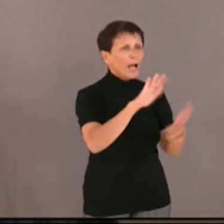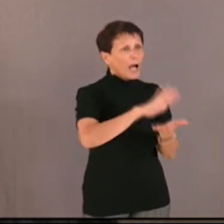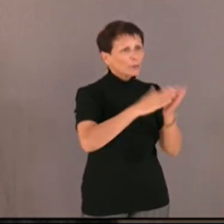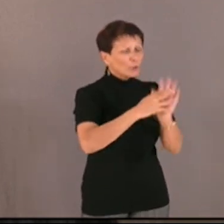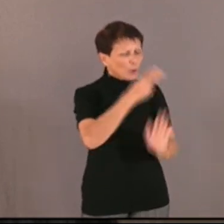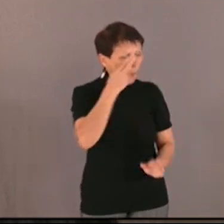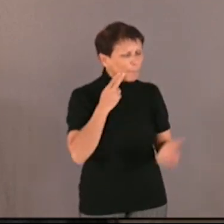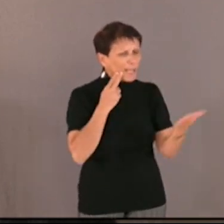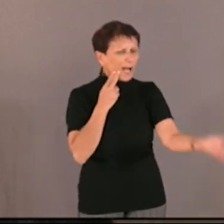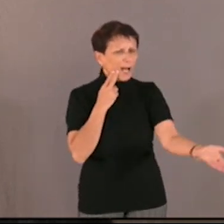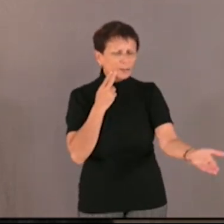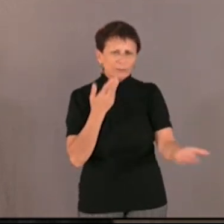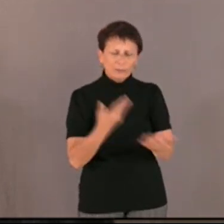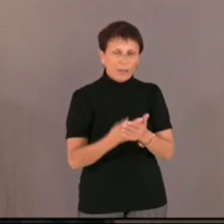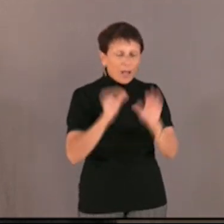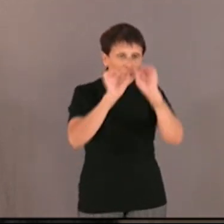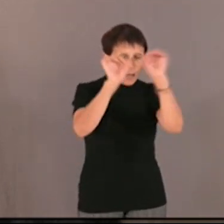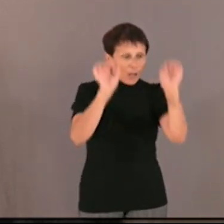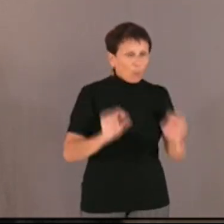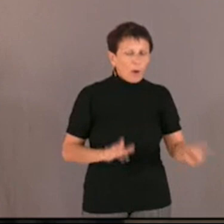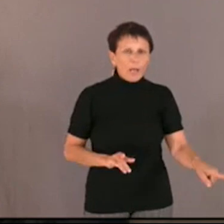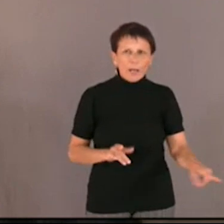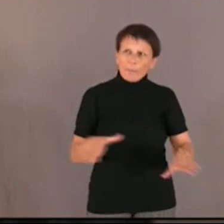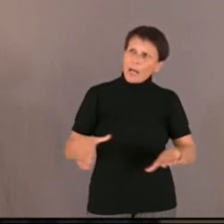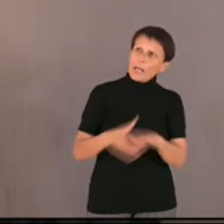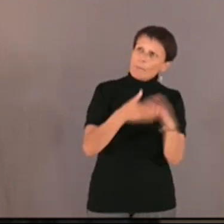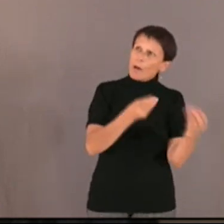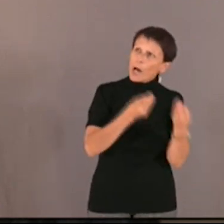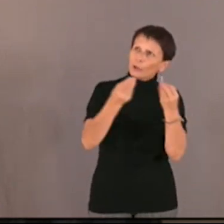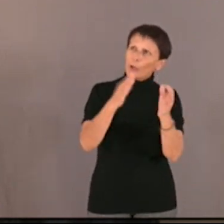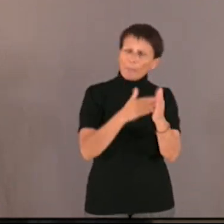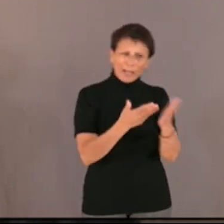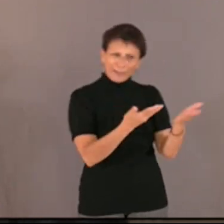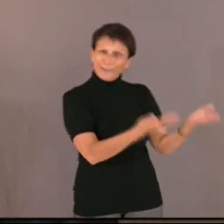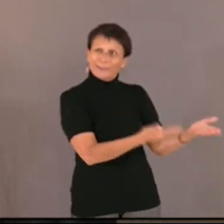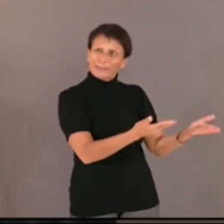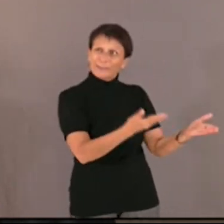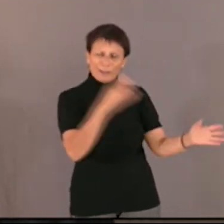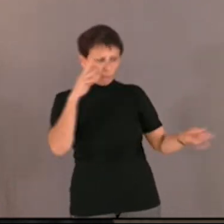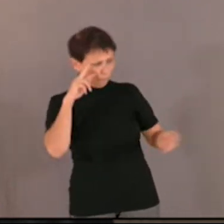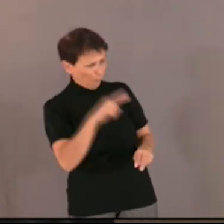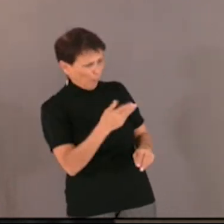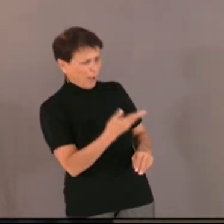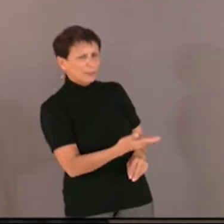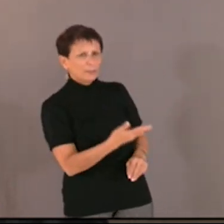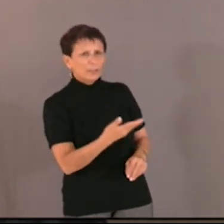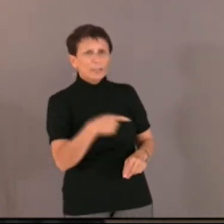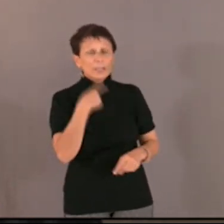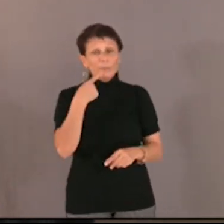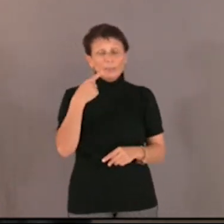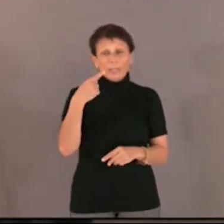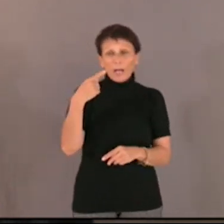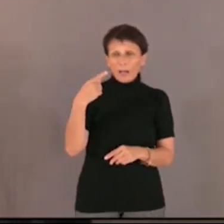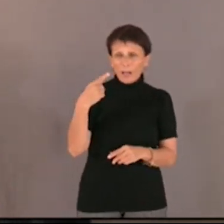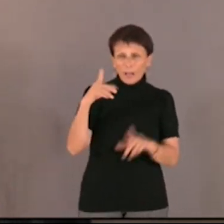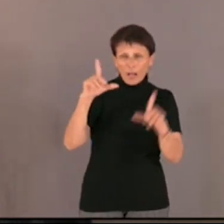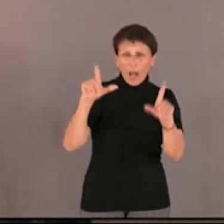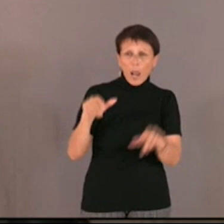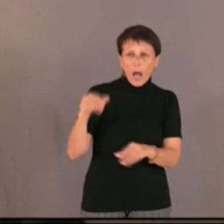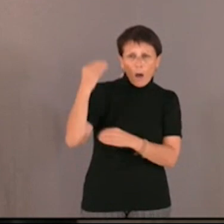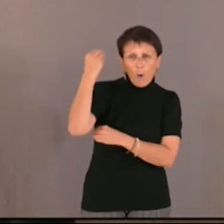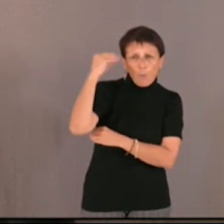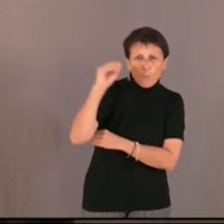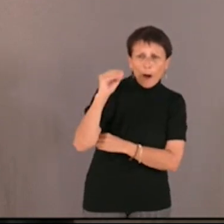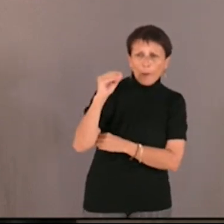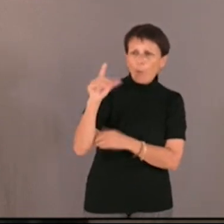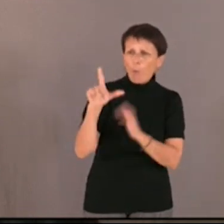même assez extravagant l'image que l'on donne de Marseille à l'extérieur. Donc cette délinquance, eh bien